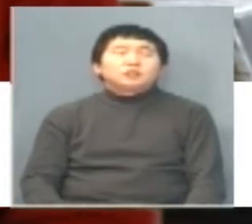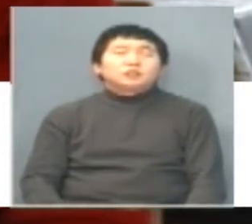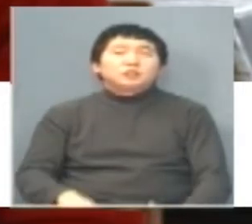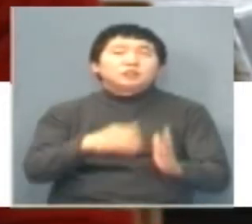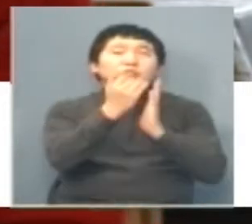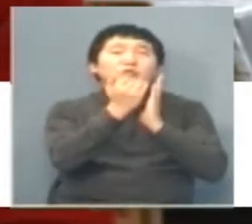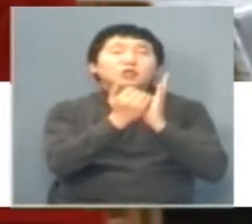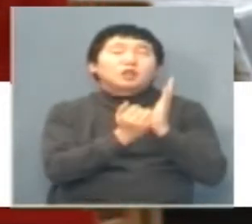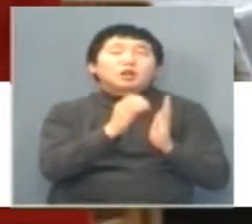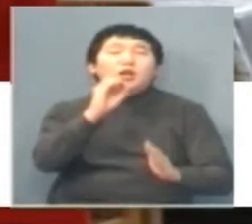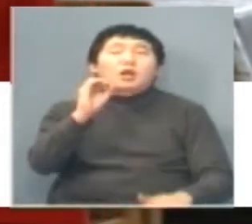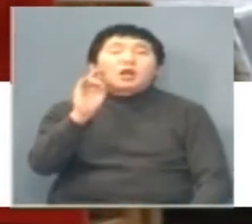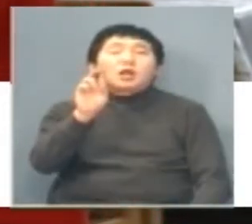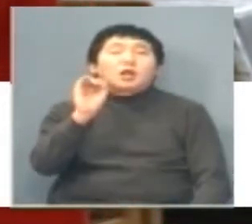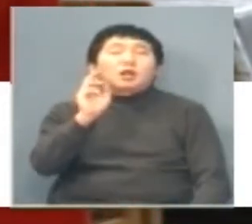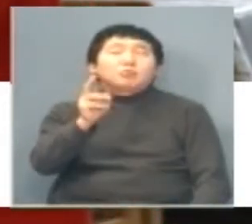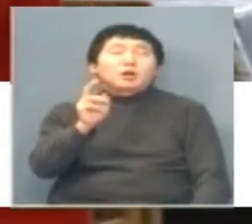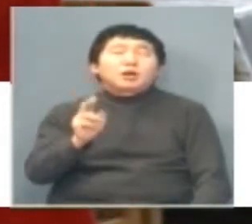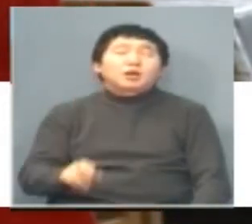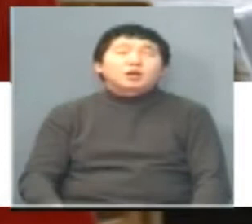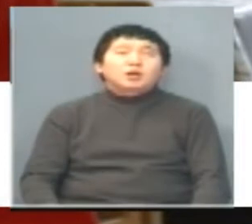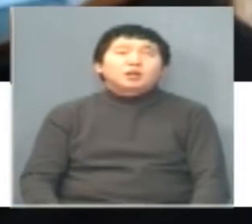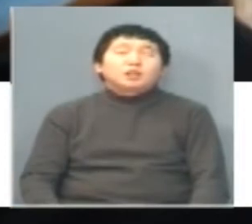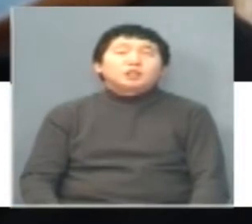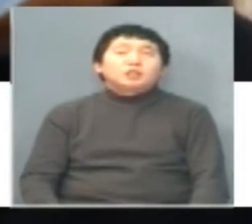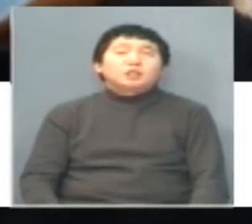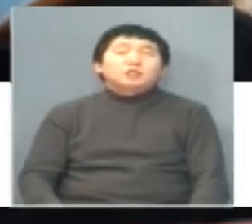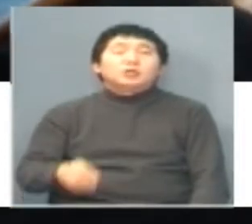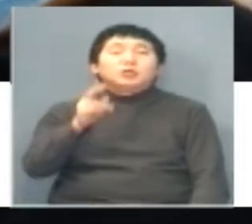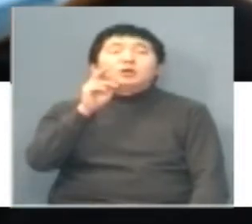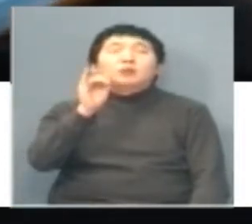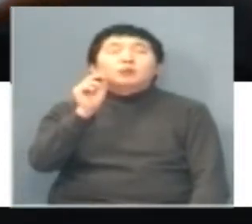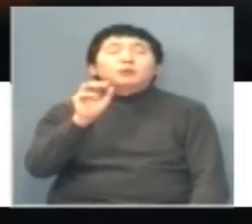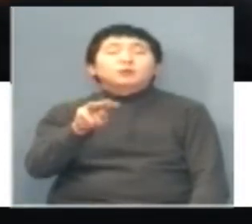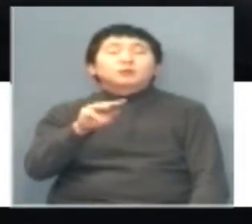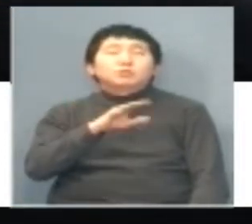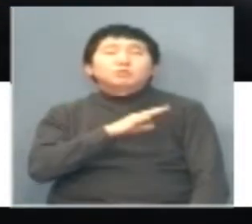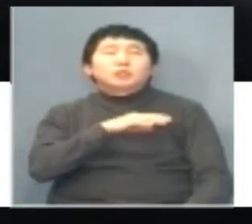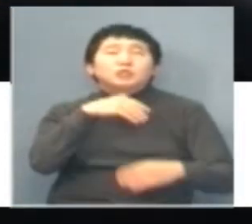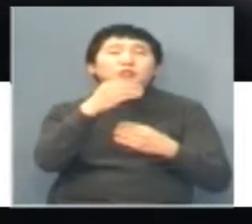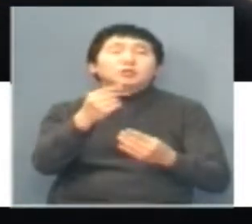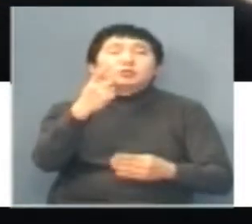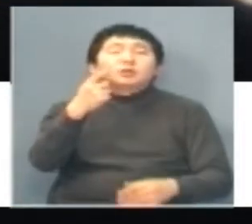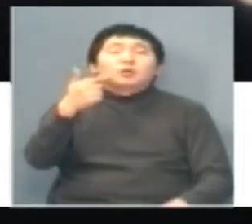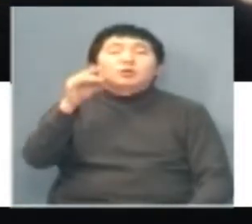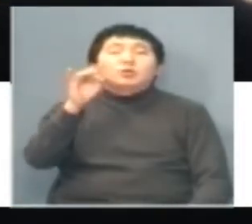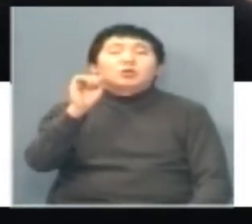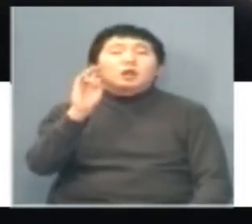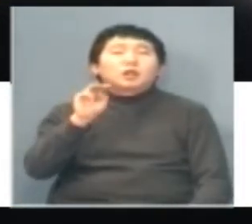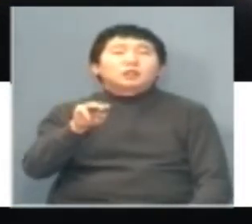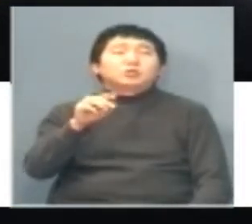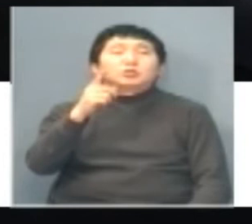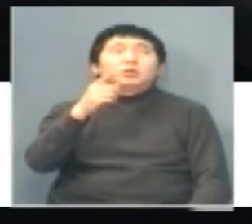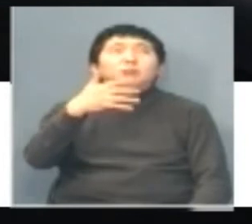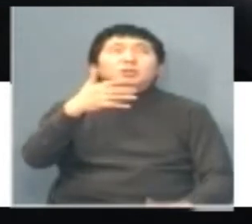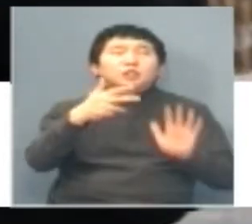Благодаря программе «Еңбек» я смогла ее осуществить. Всего в Курчумском районе в этом году было выдано 100 грантов на общую сумму 58